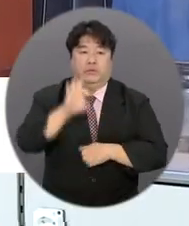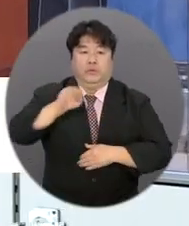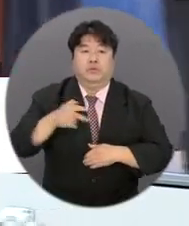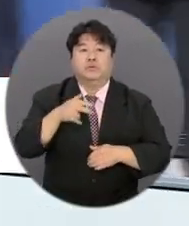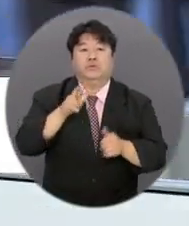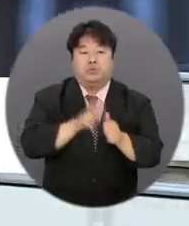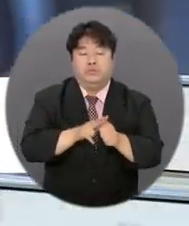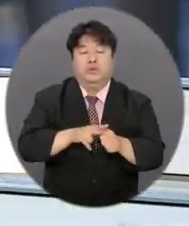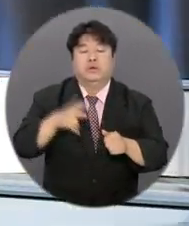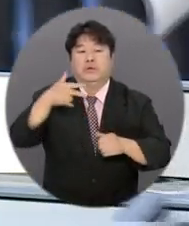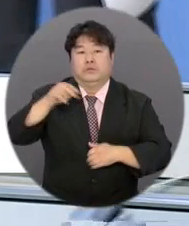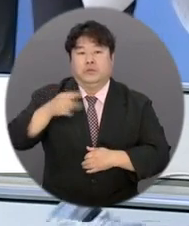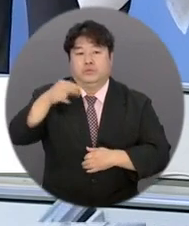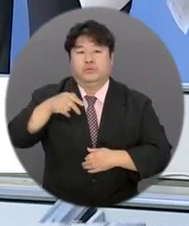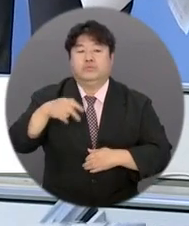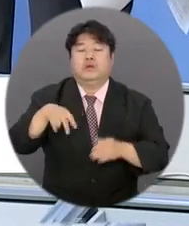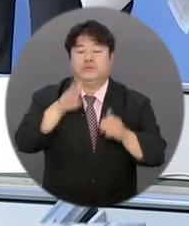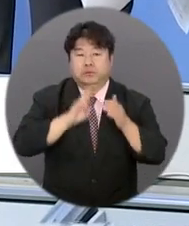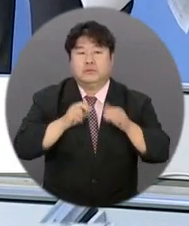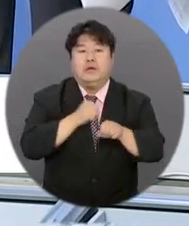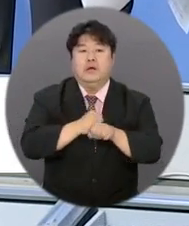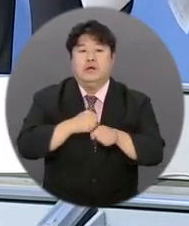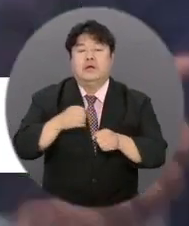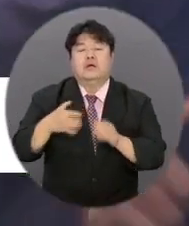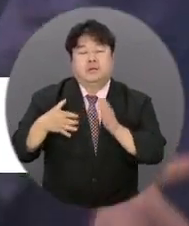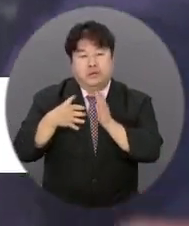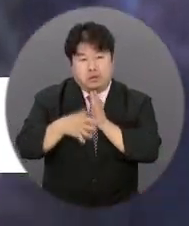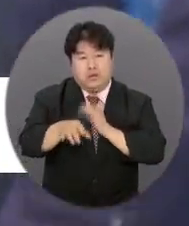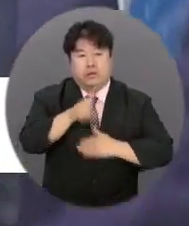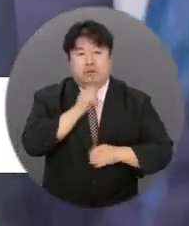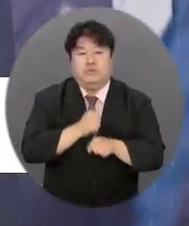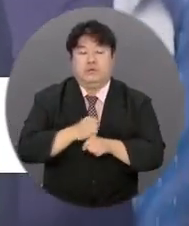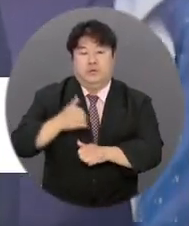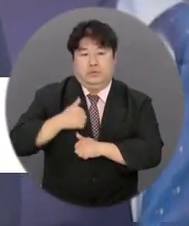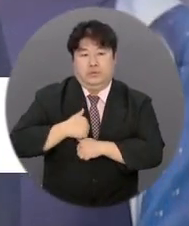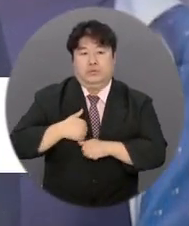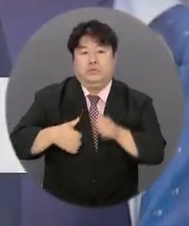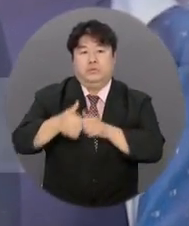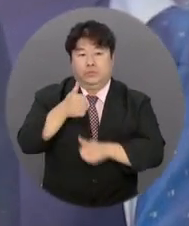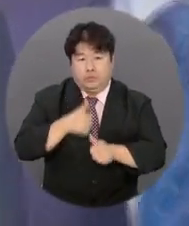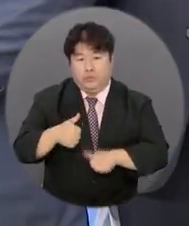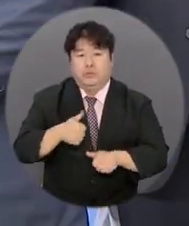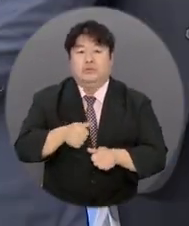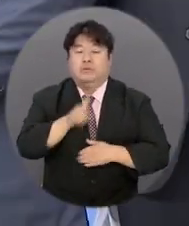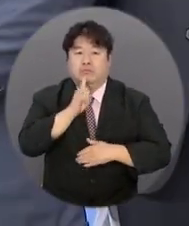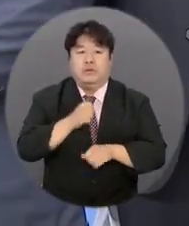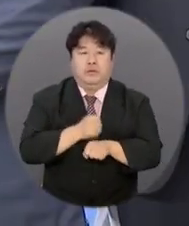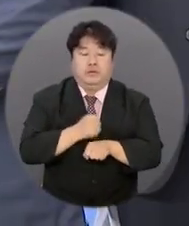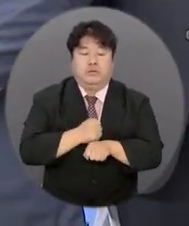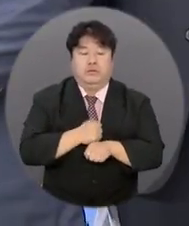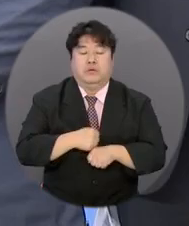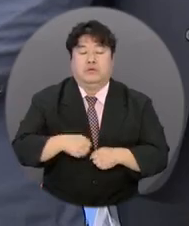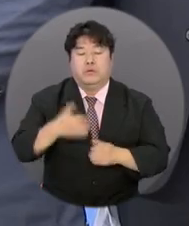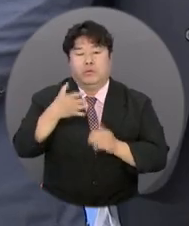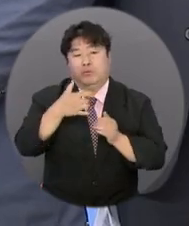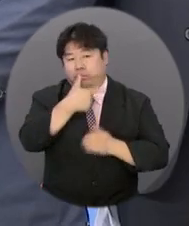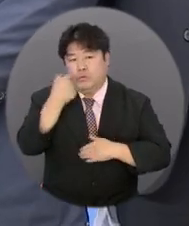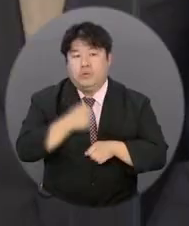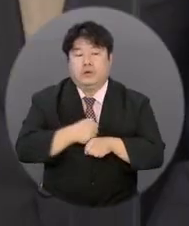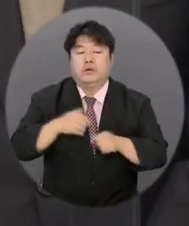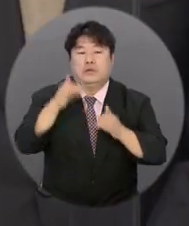전두환 찬양 망언은 윤 후보가 군부 독재의 후예임을 자인하는 것이며 천박한 역사 인식에 기인한 것이라고